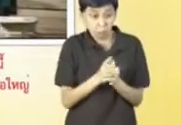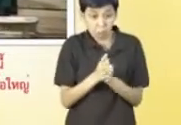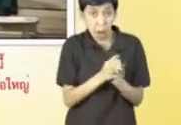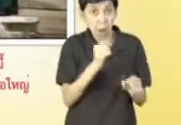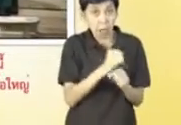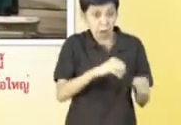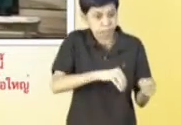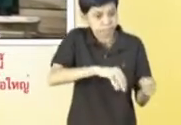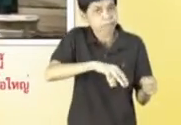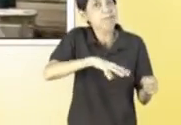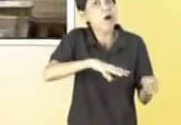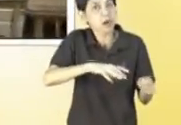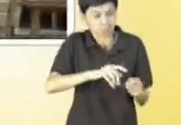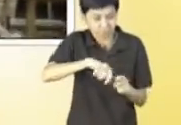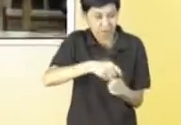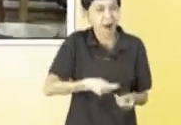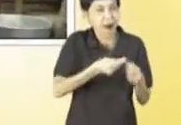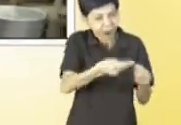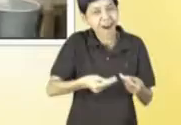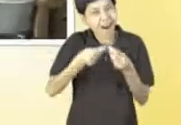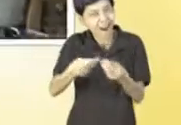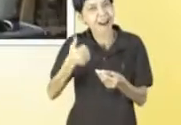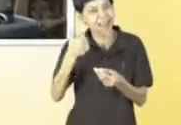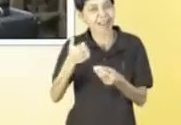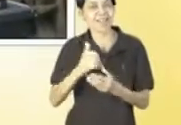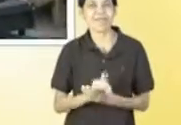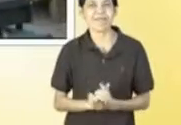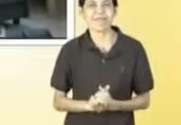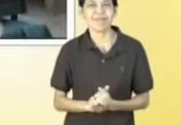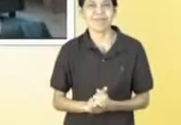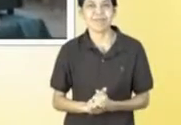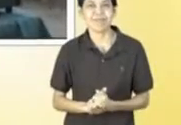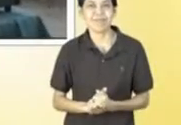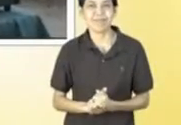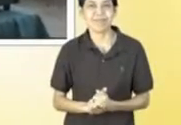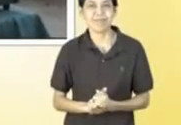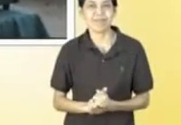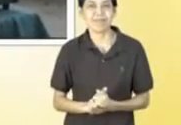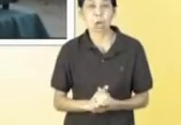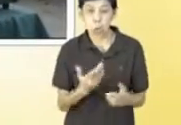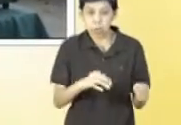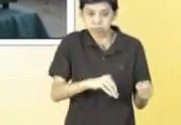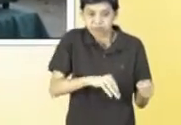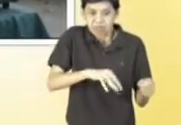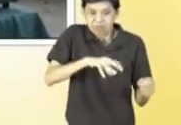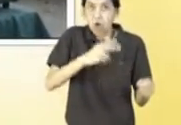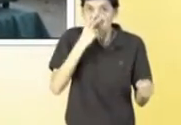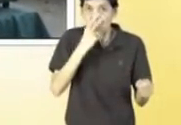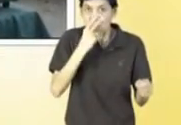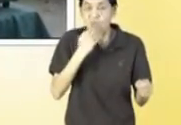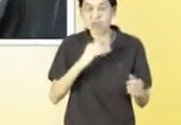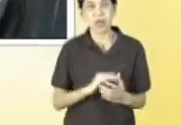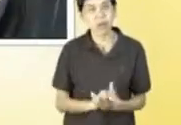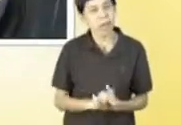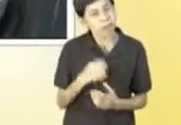วเนี่ย แจกเพื่อนบ้านได้ ครับผมนะฮะเนี่ยเดี๋ยวจะต้องขึ้นมาเกือบเต็มหม้อนี่เลย